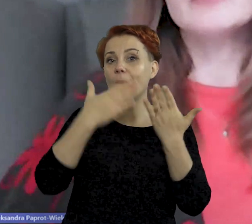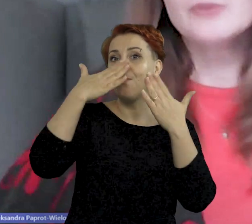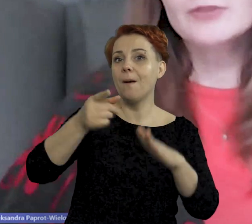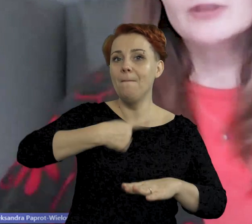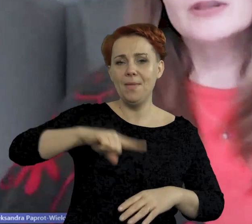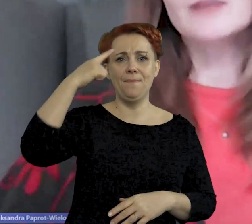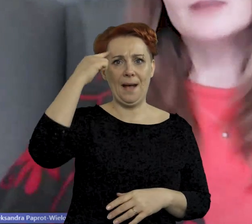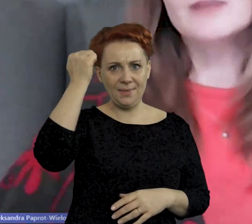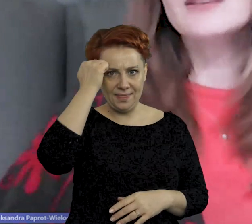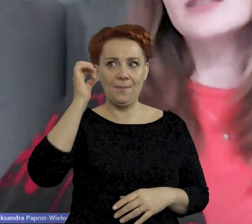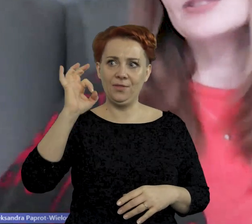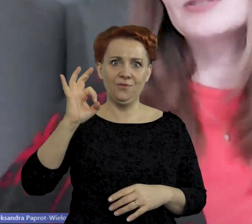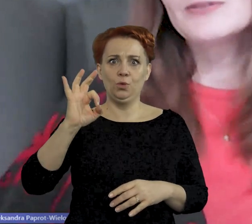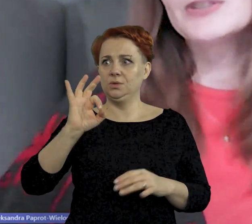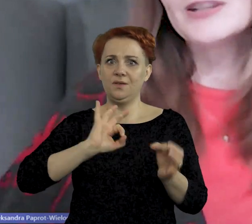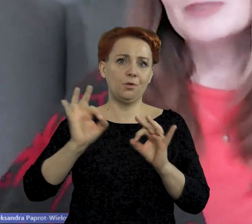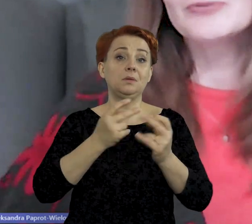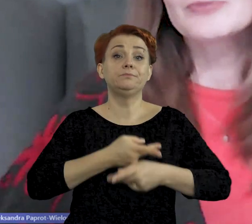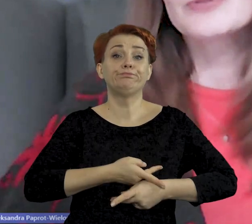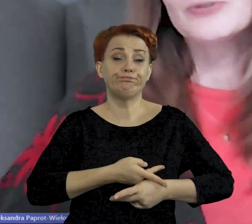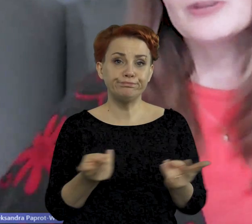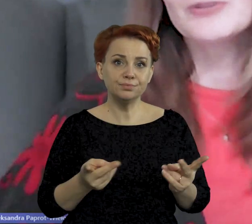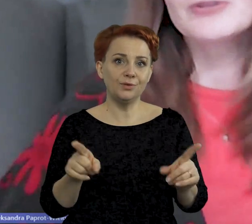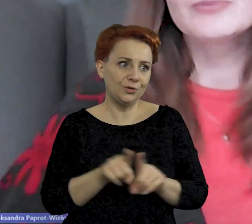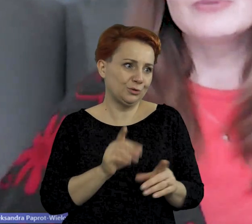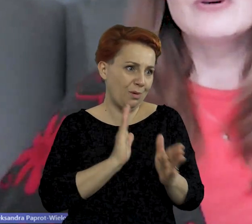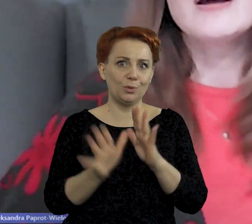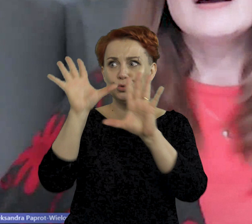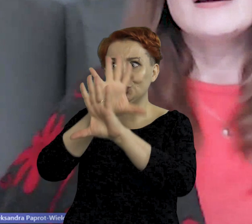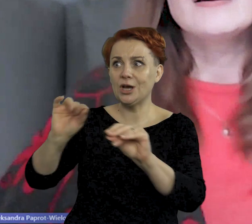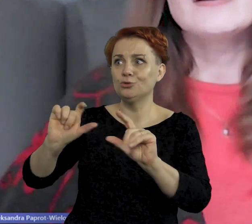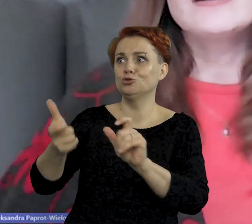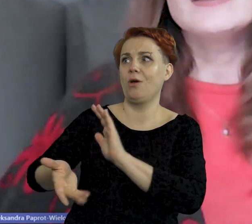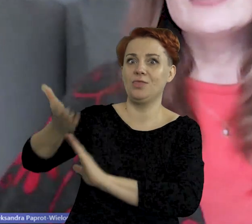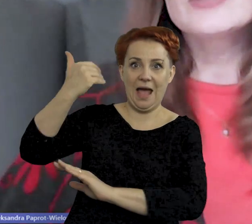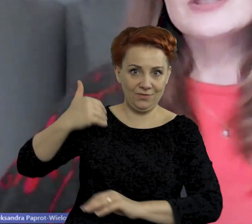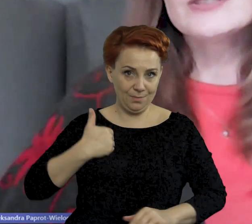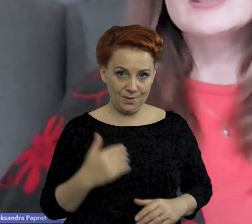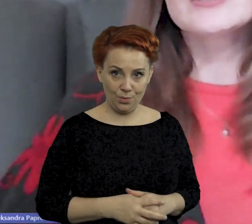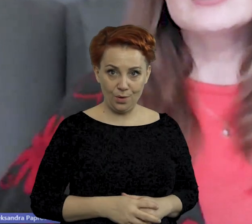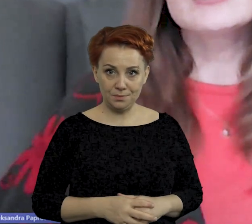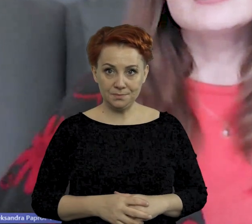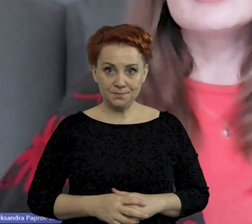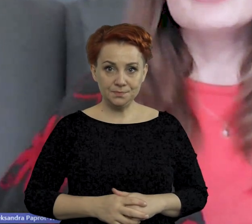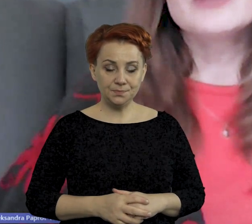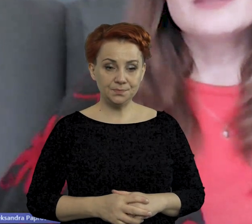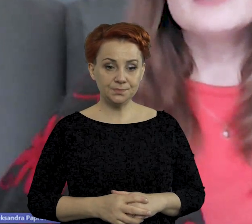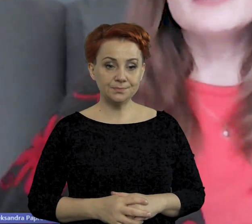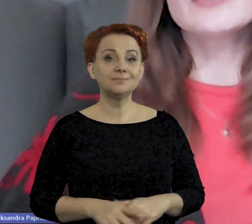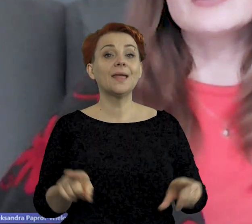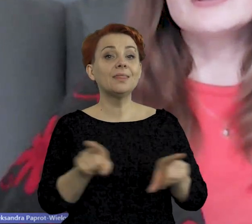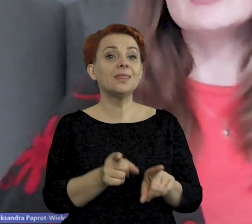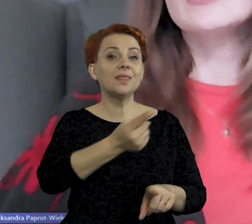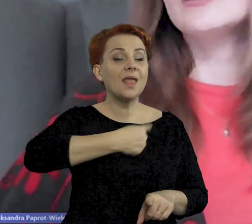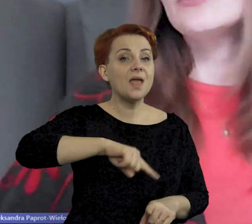pamiętamy, upowszechniamy, ale i też zwyczajnie po ludzku szanujemy to, co było. Jednocześnie też